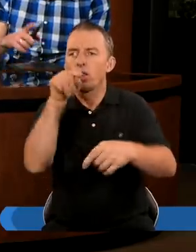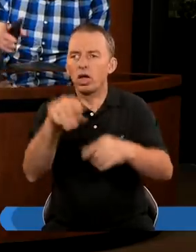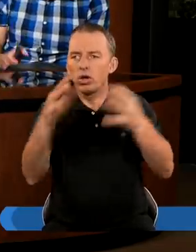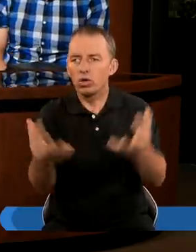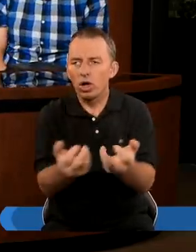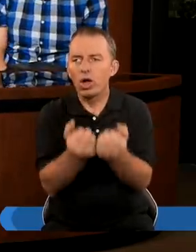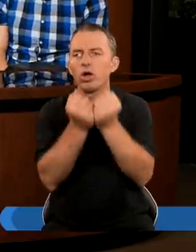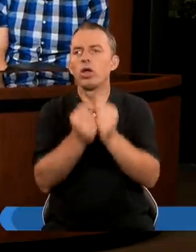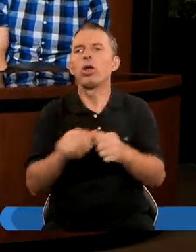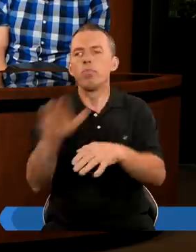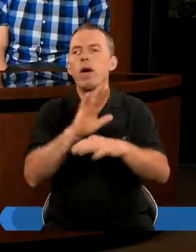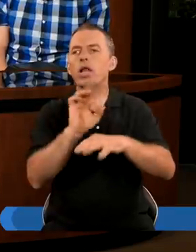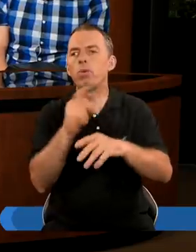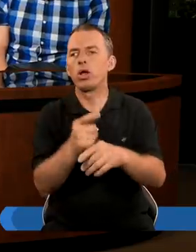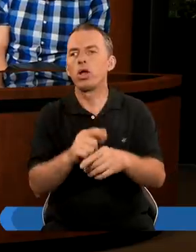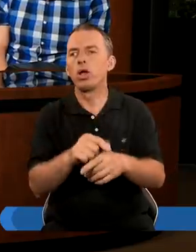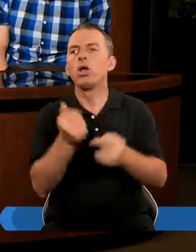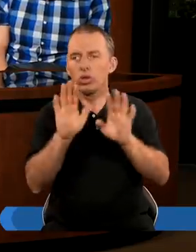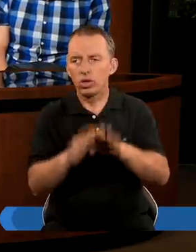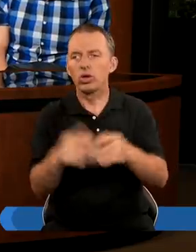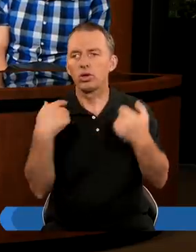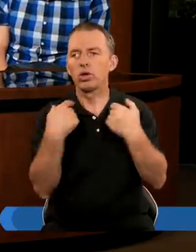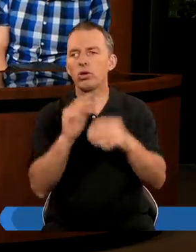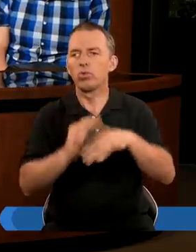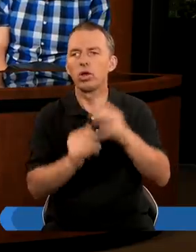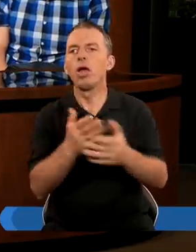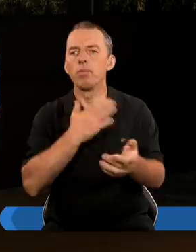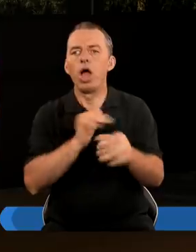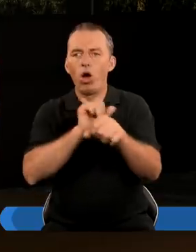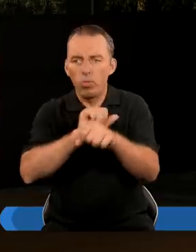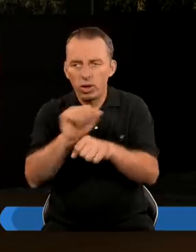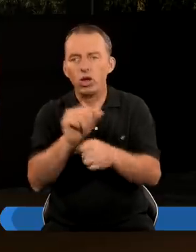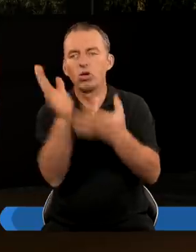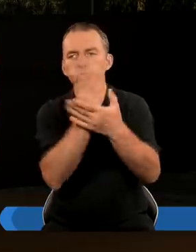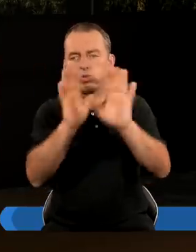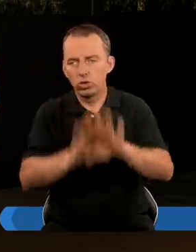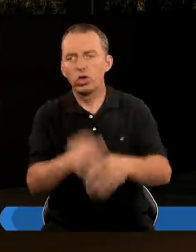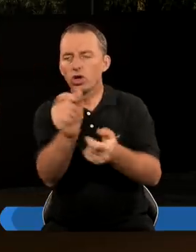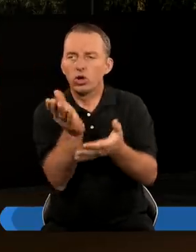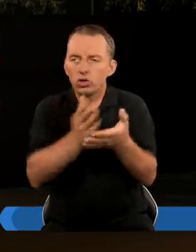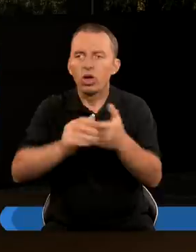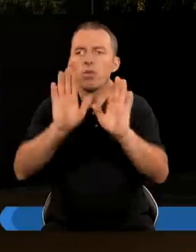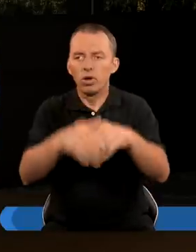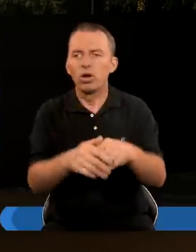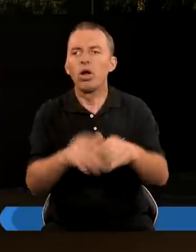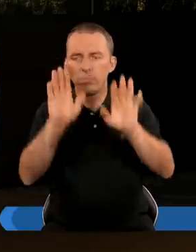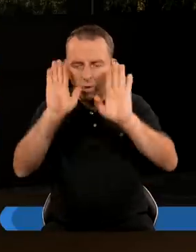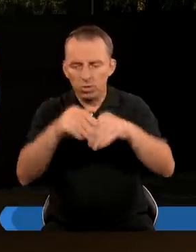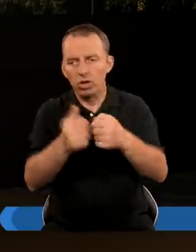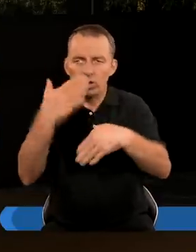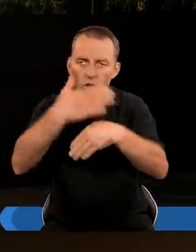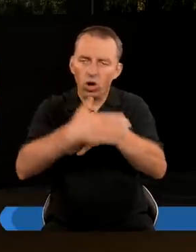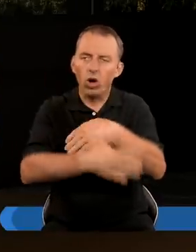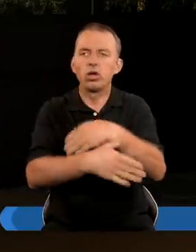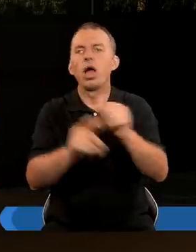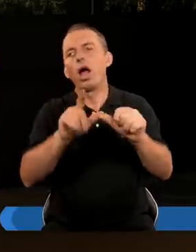Ten, który się znajdował w Mezopotanii On nie miał zostać nigdy odbudowany On miał być zburzony, jego szczątki miały być po prostu